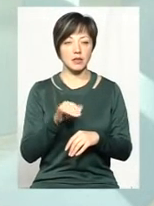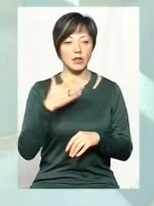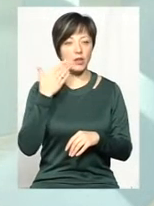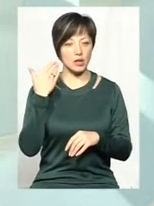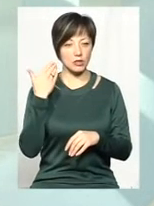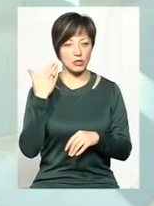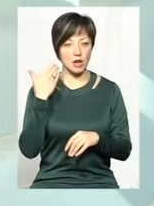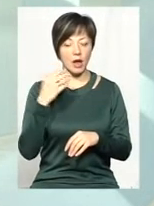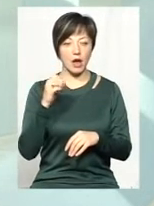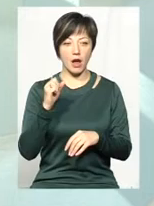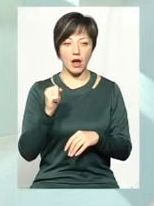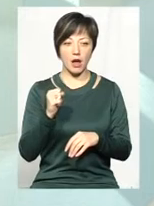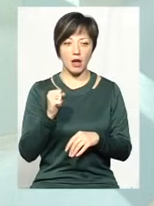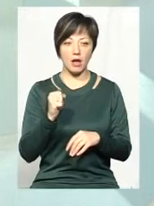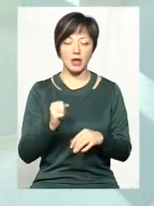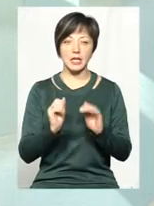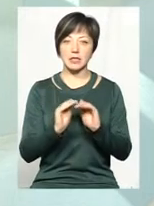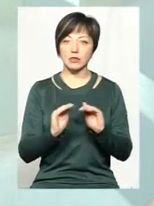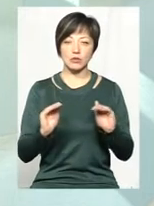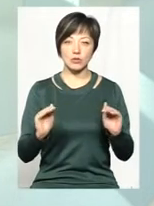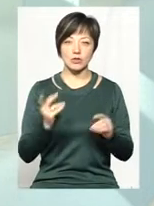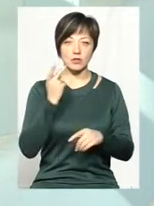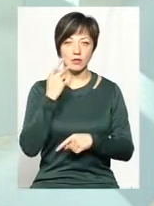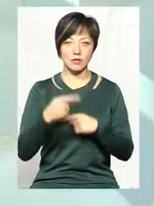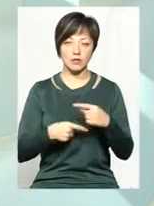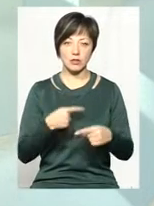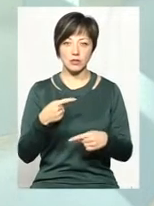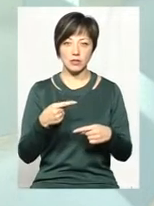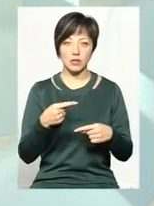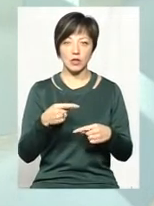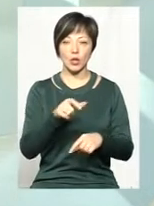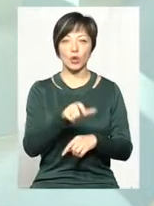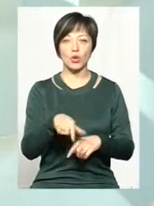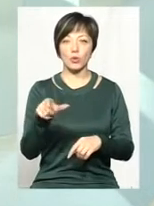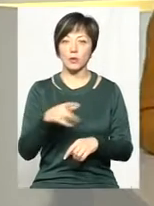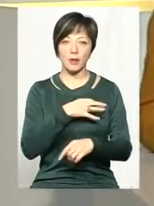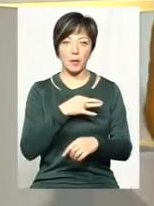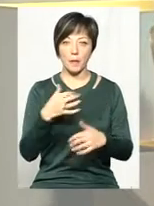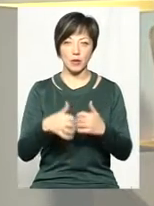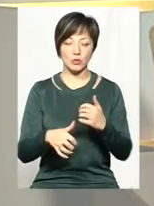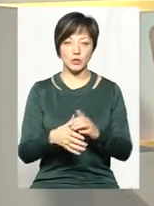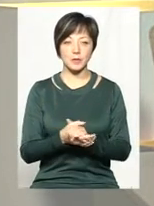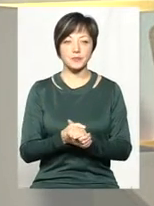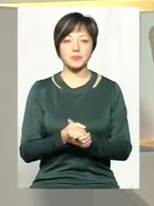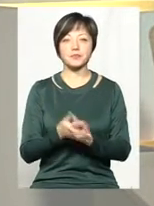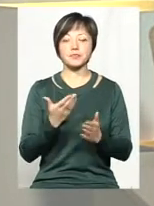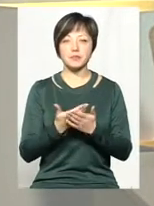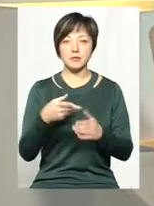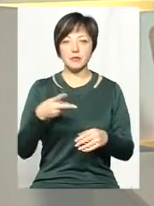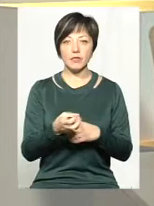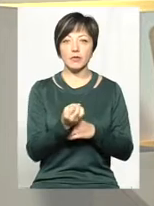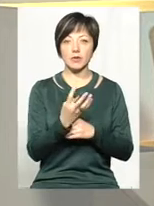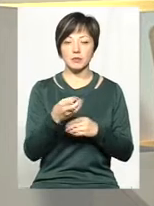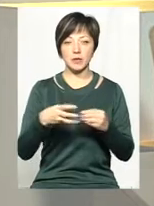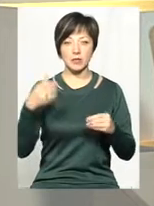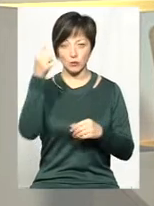легше. А до діточок вони завжди, ну, люди небайдужі. Тобто, як, наприклад, в